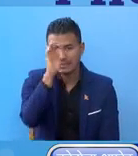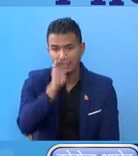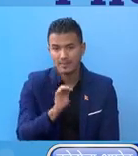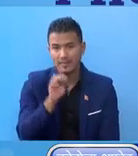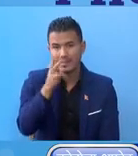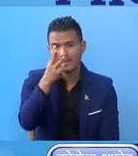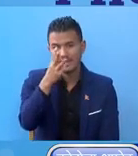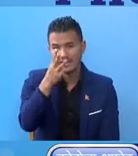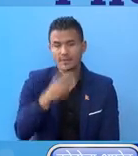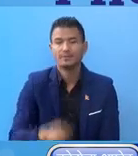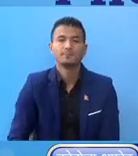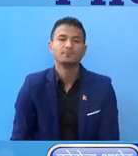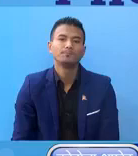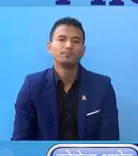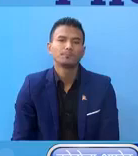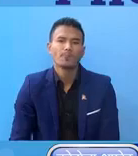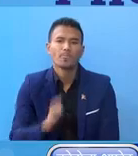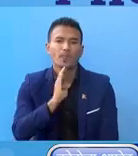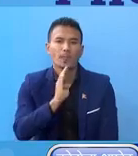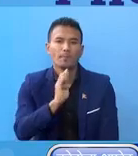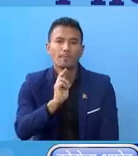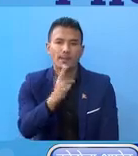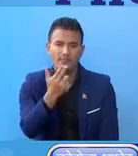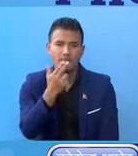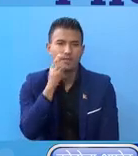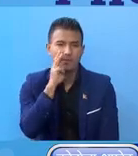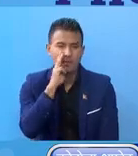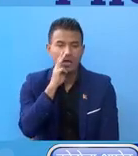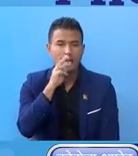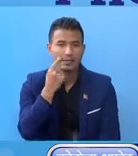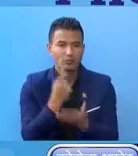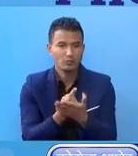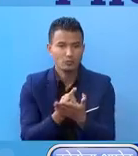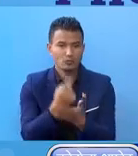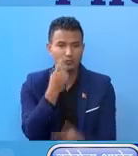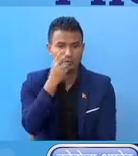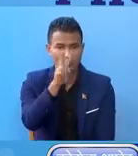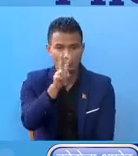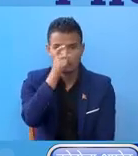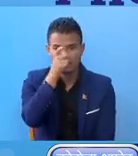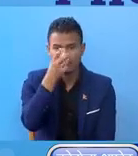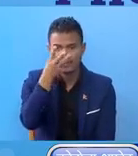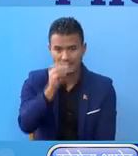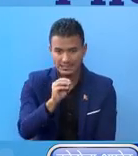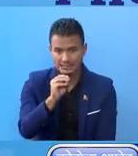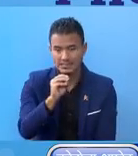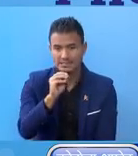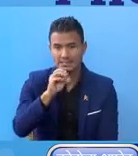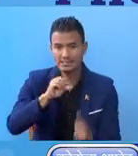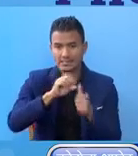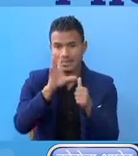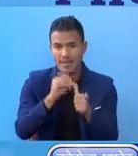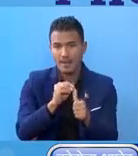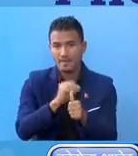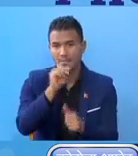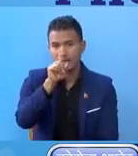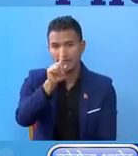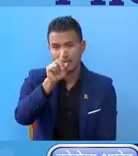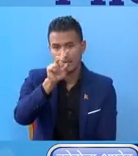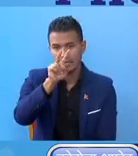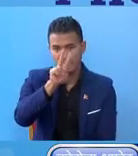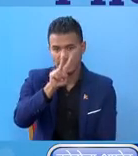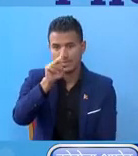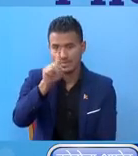सिराहामा 3। बागमती प्रदेशमा काठमाडौँमा 230, काभ्रेपलाञ्चोकमा